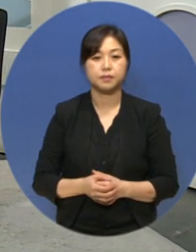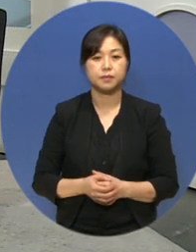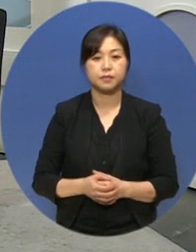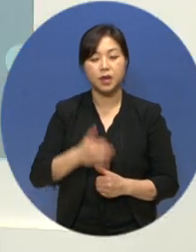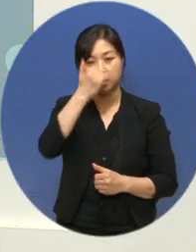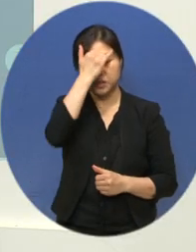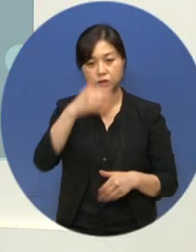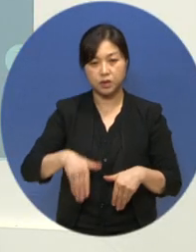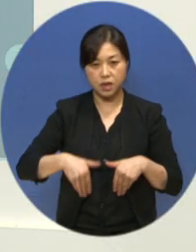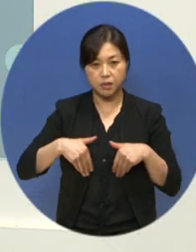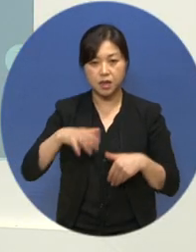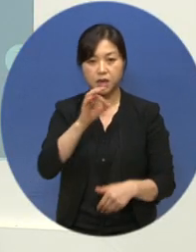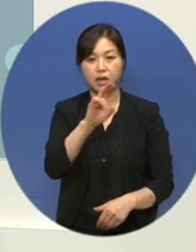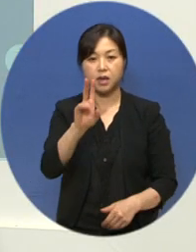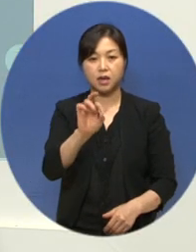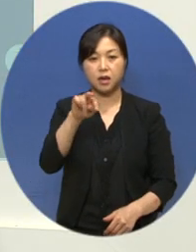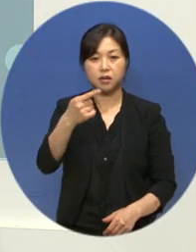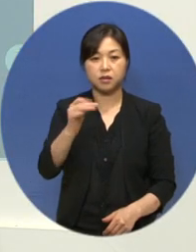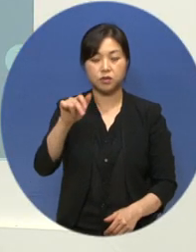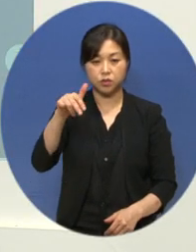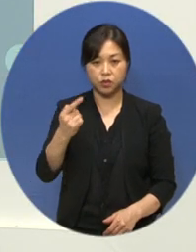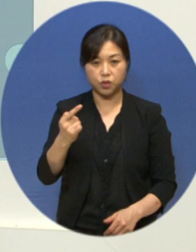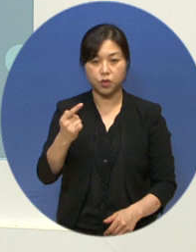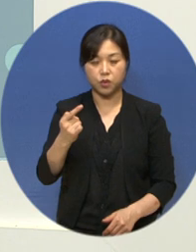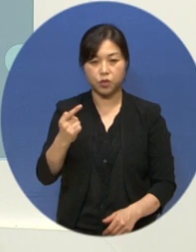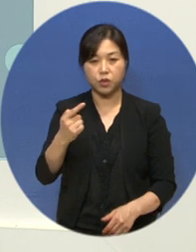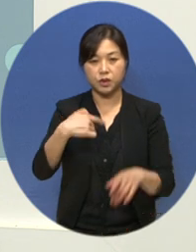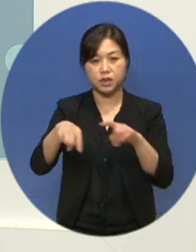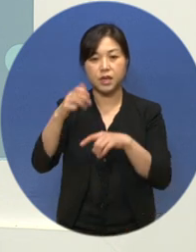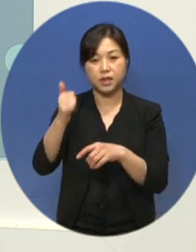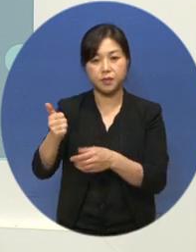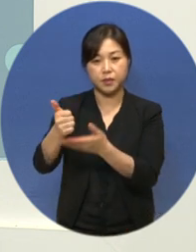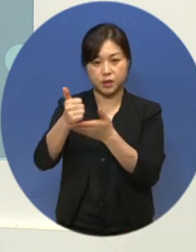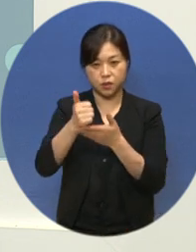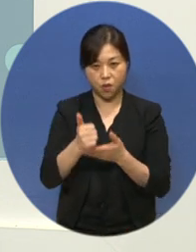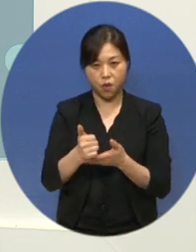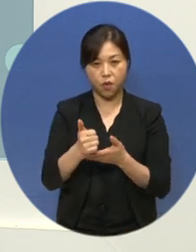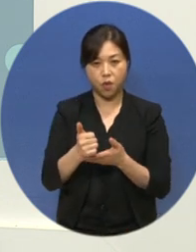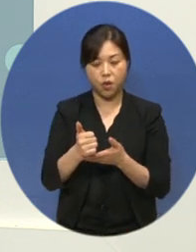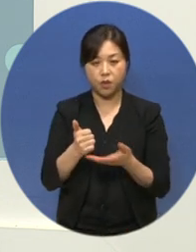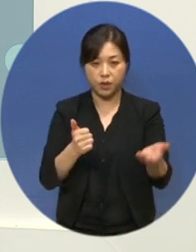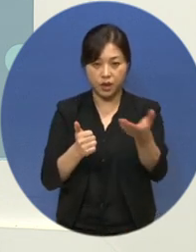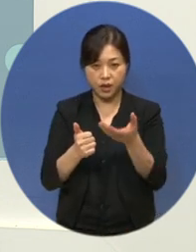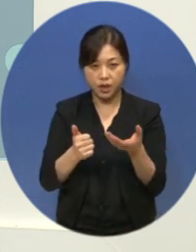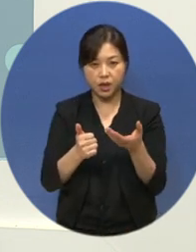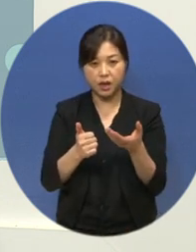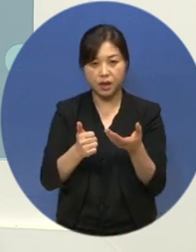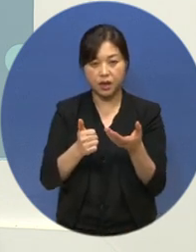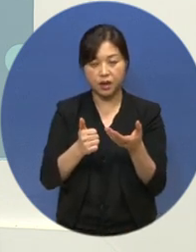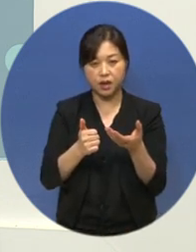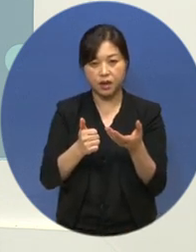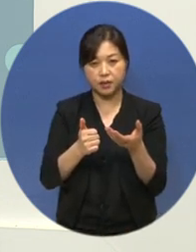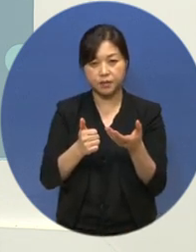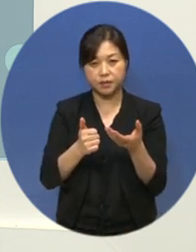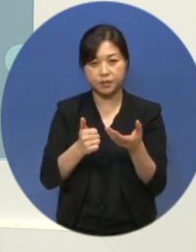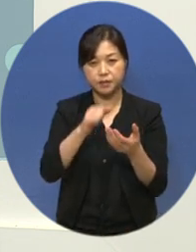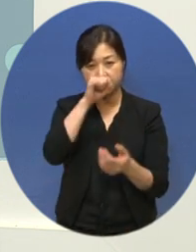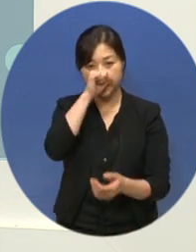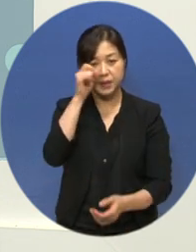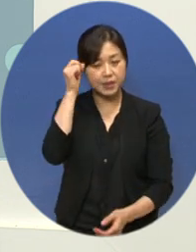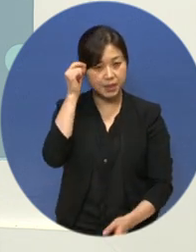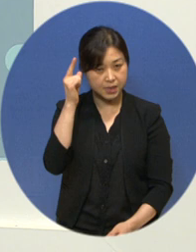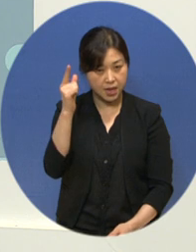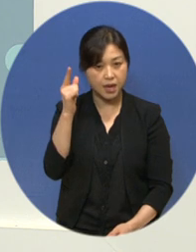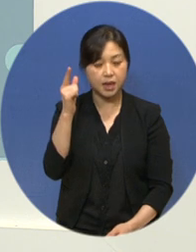충청남도 양승조 곡 치사 님을 모시고 여러분에게 에 좋은